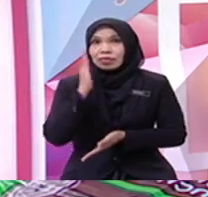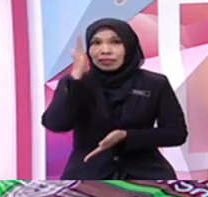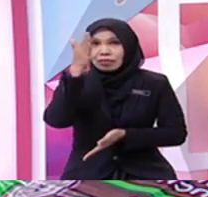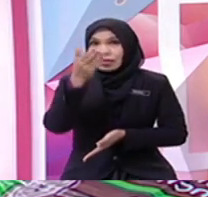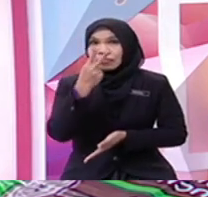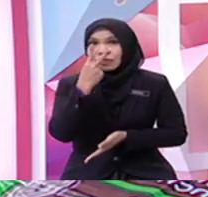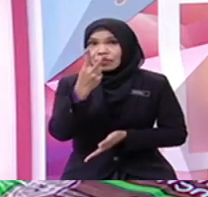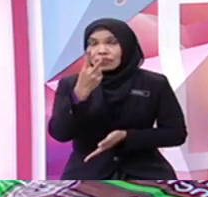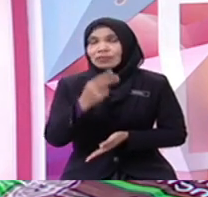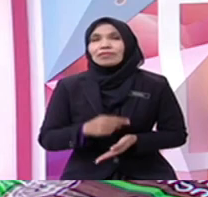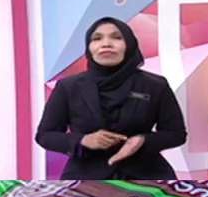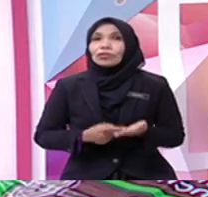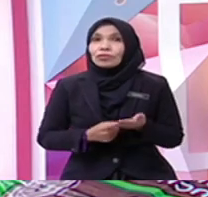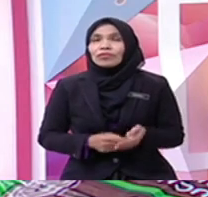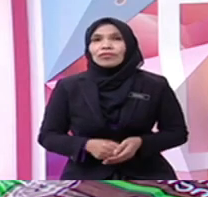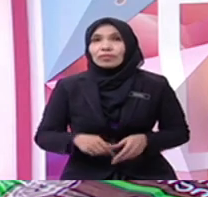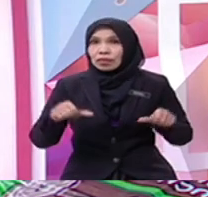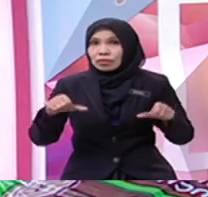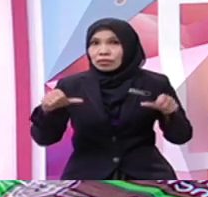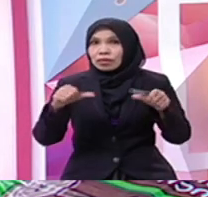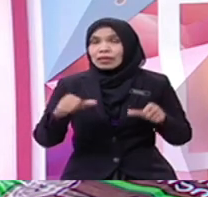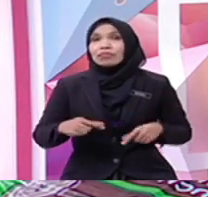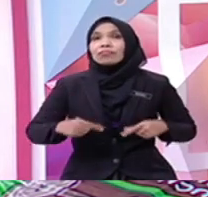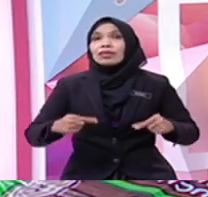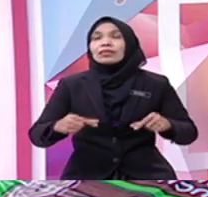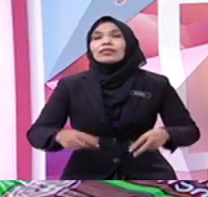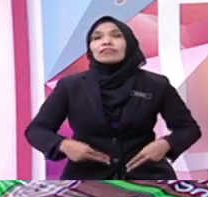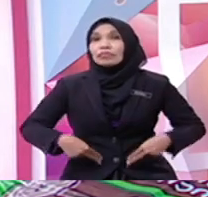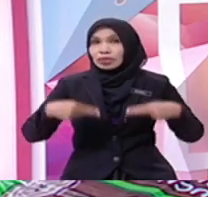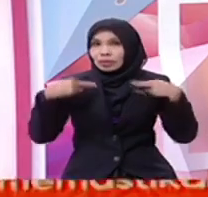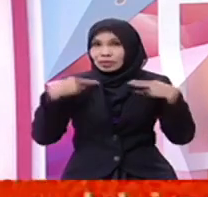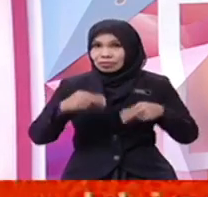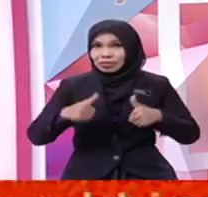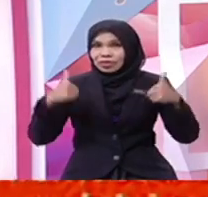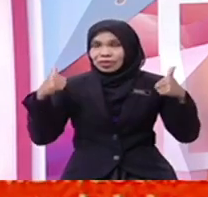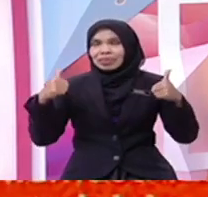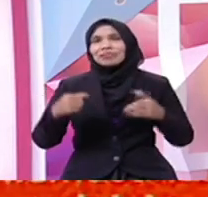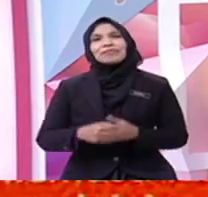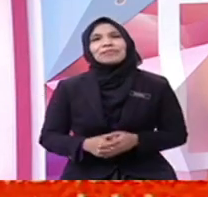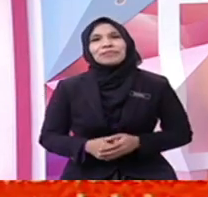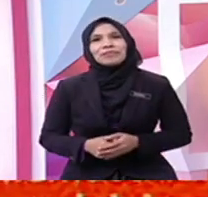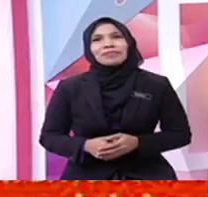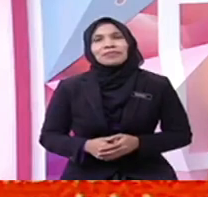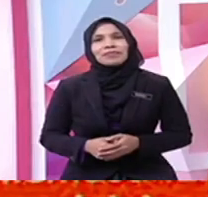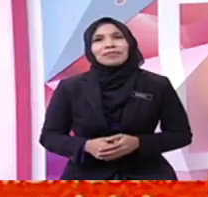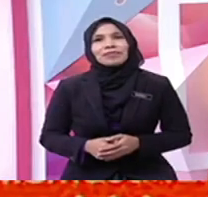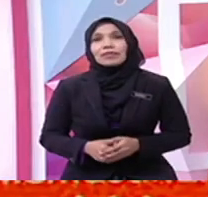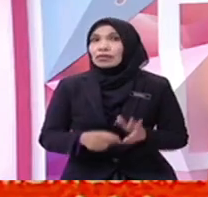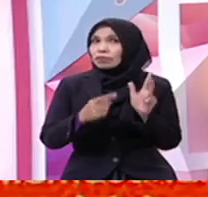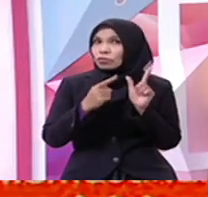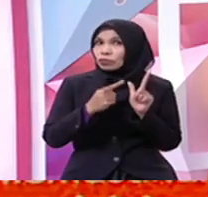untuk amalan gaya hidup sehat yang kedua adalah mendapatkan seandainya other yang berkala